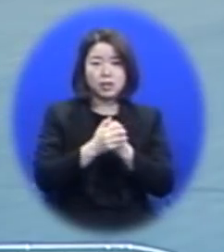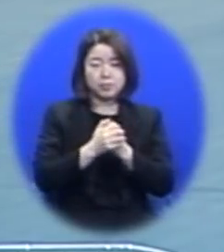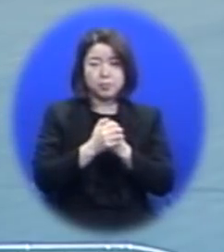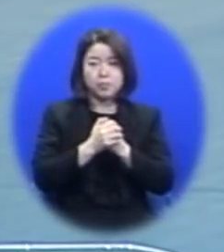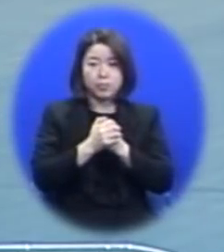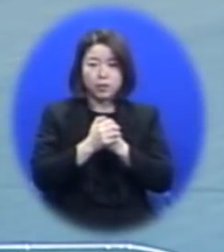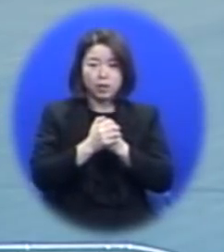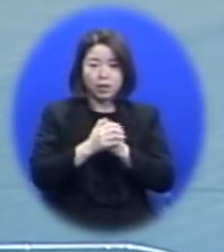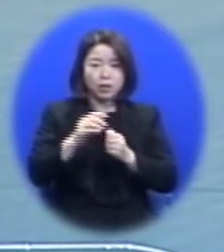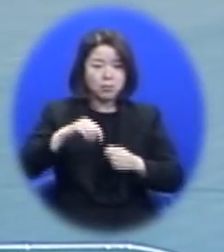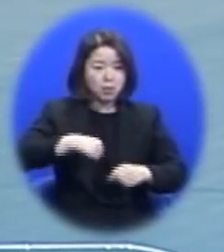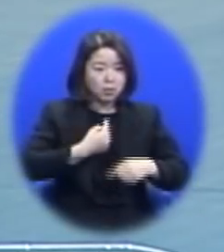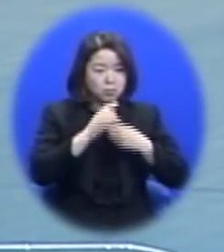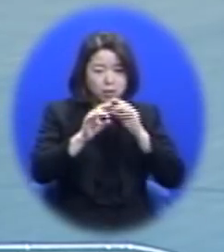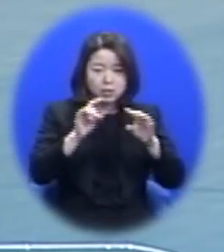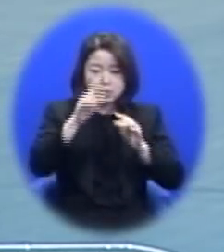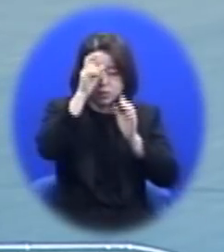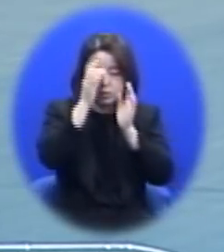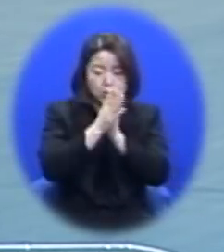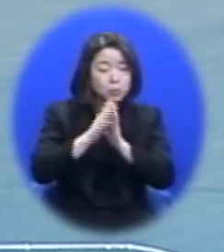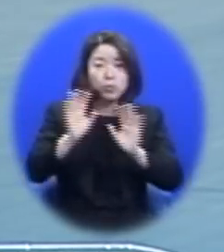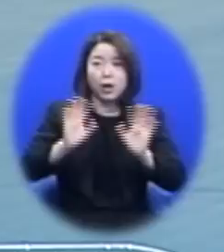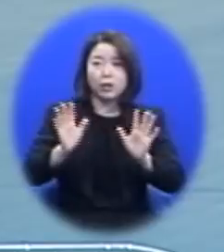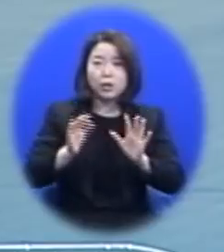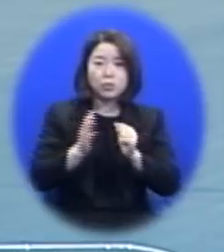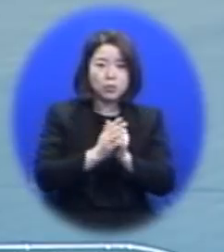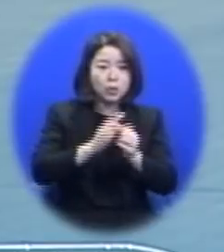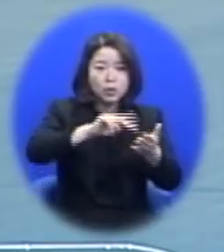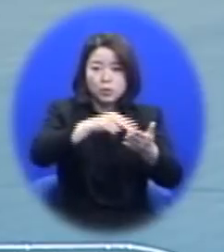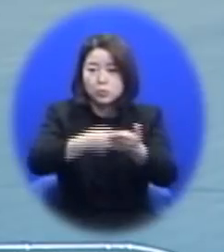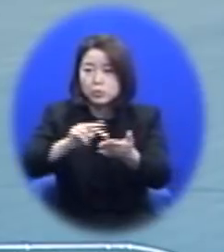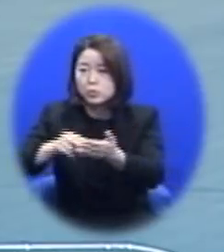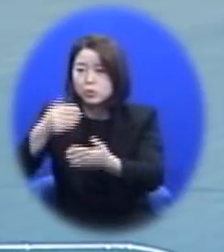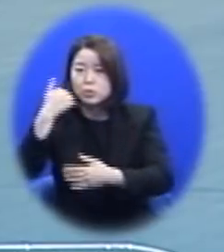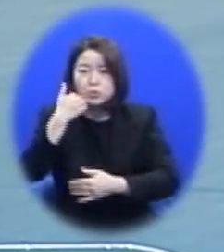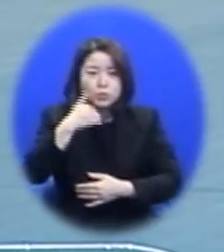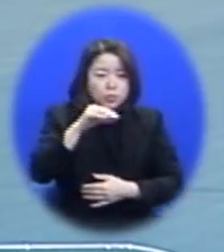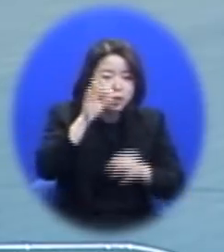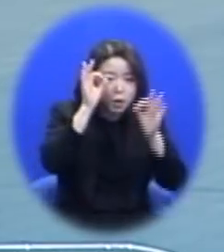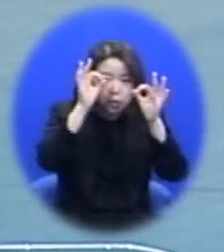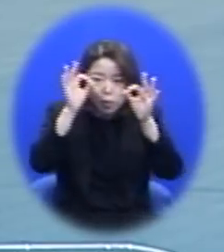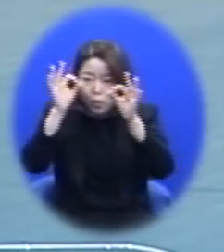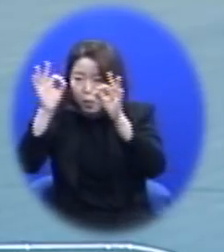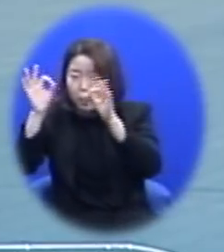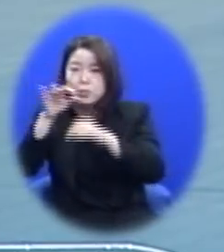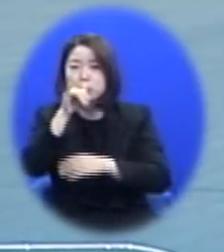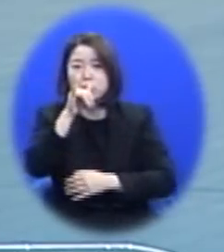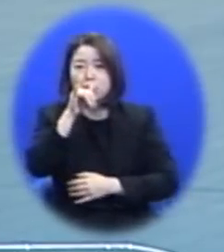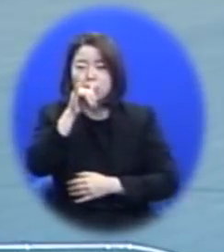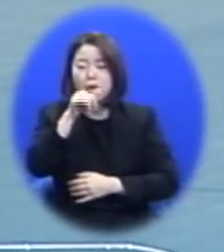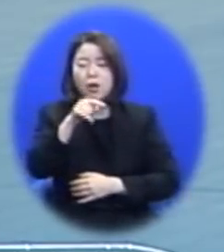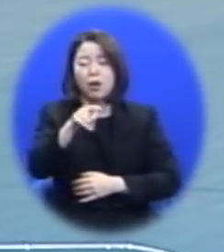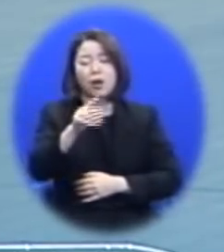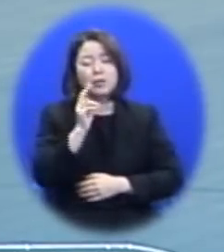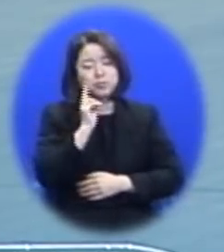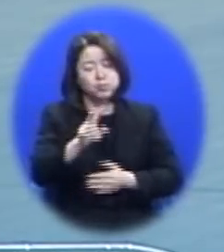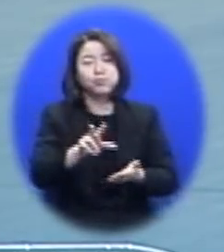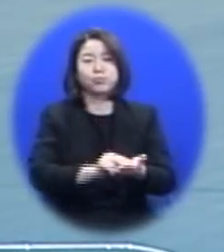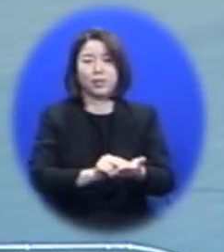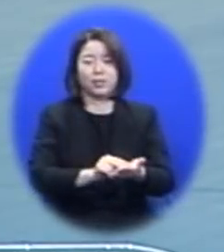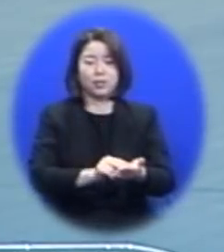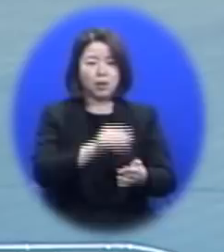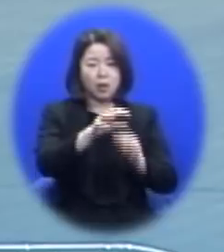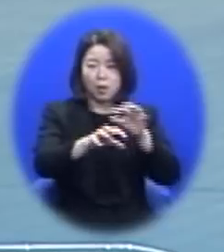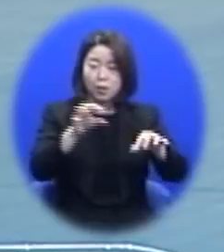안 쓰러지나 다 지켜보고 있는 거예요. 이건 뭔가 심각한 문제가 있어요. 그리고